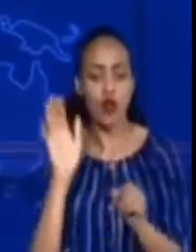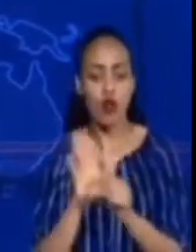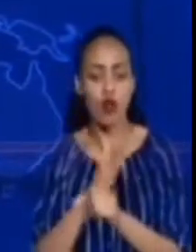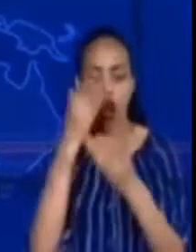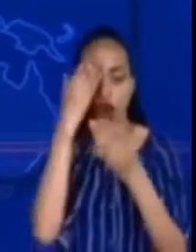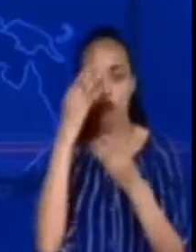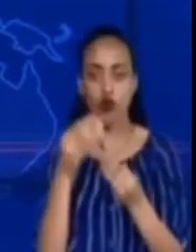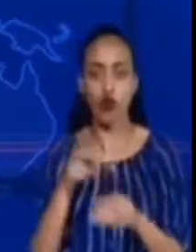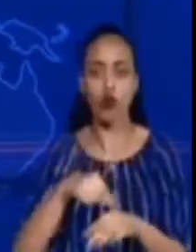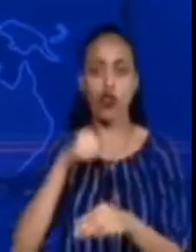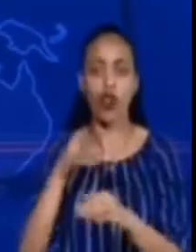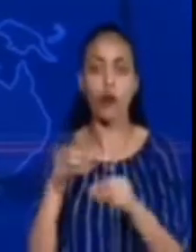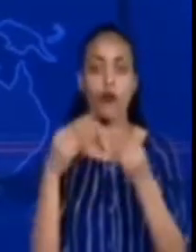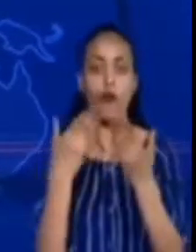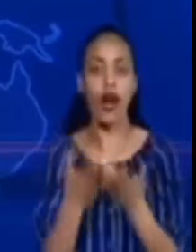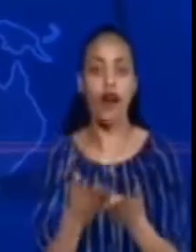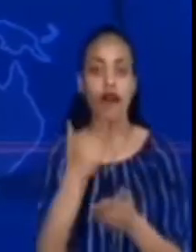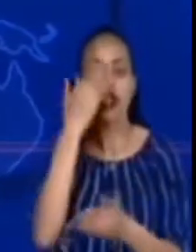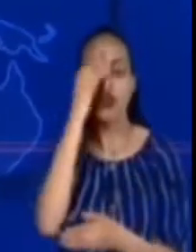እዩት